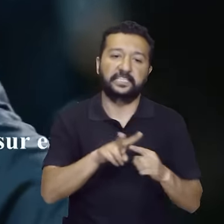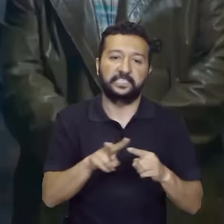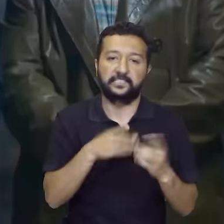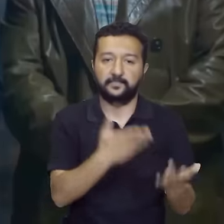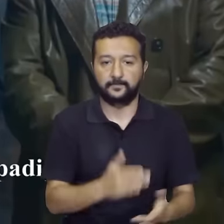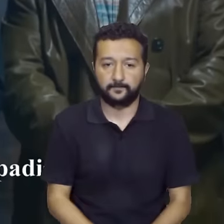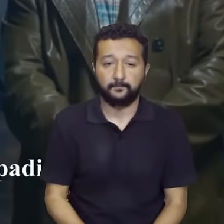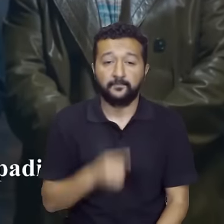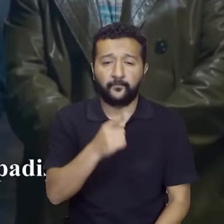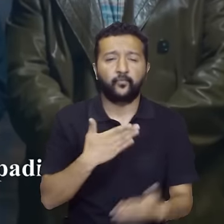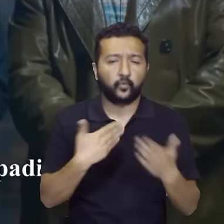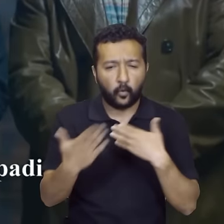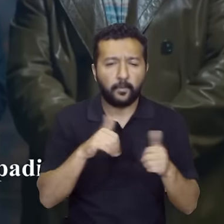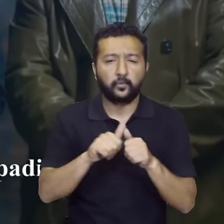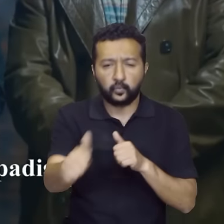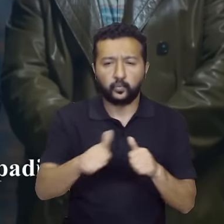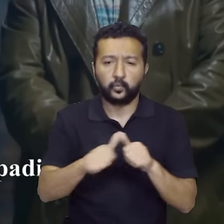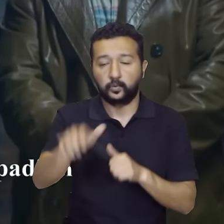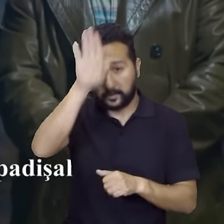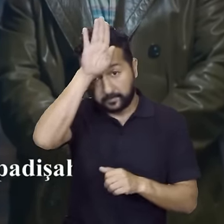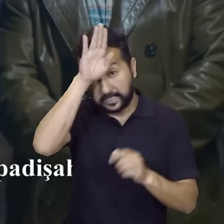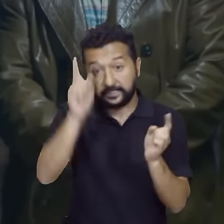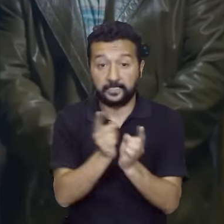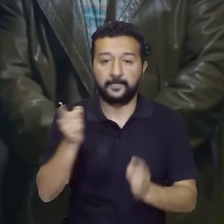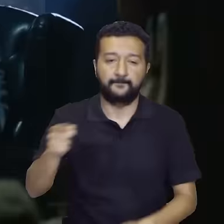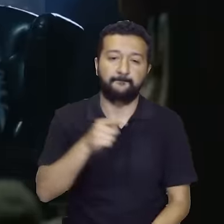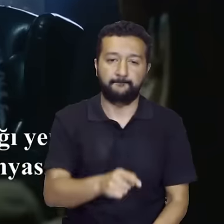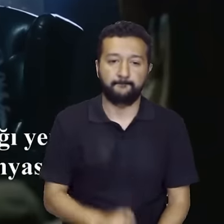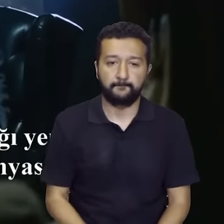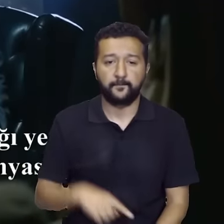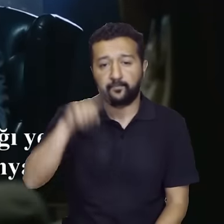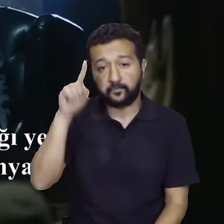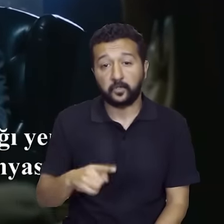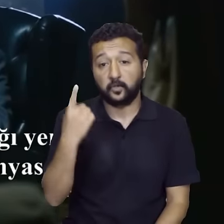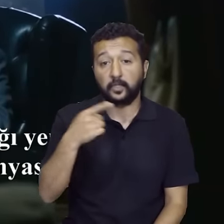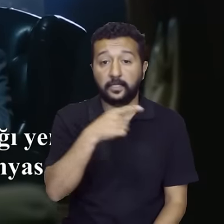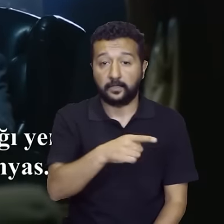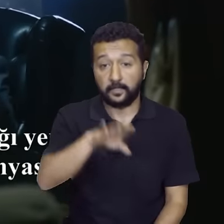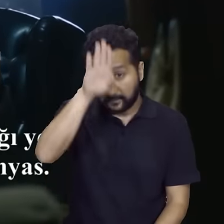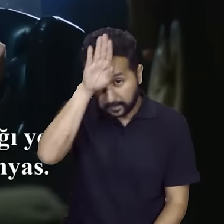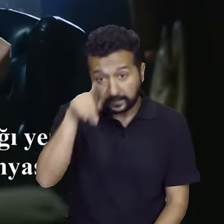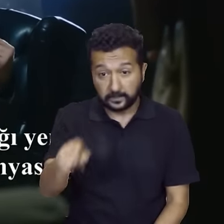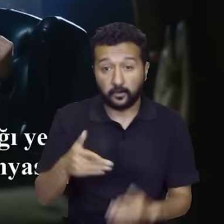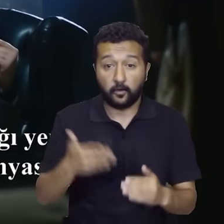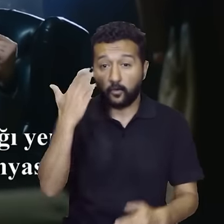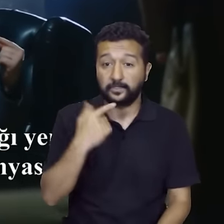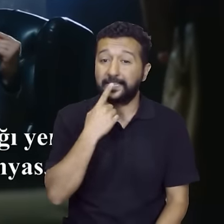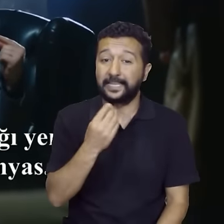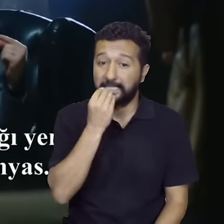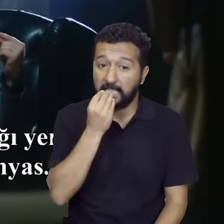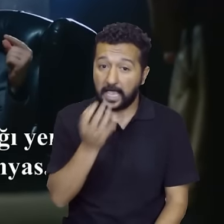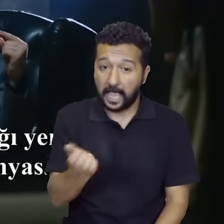Kinyas. Uzun uzun sohbetlere derlermiş padişahla. Günün birinde padişahtan önce